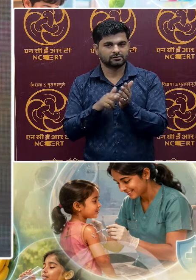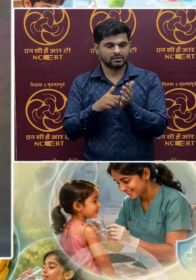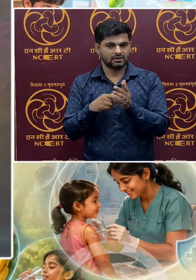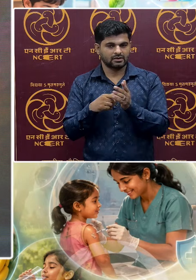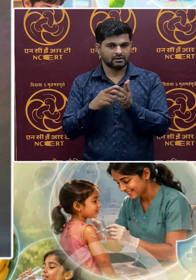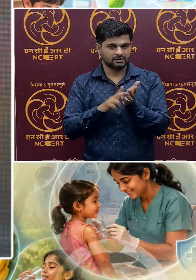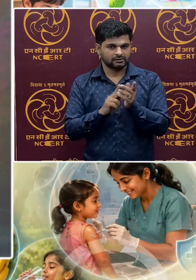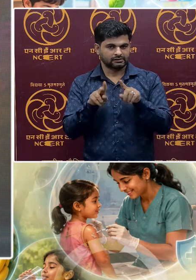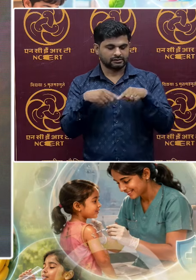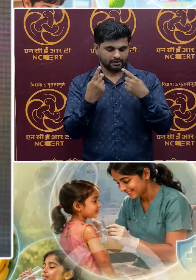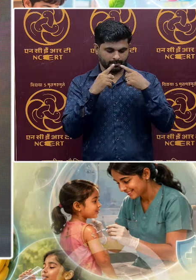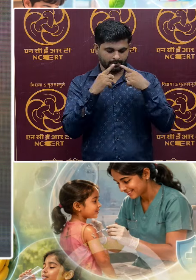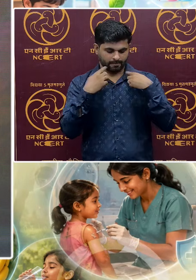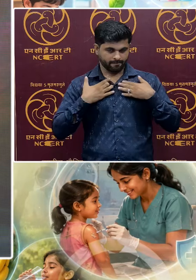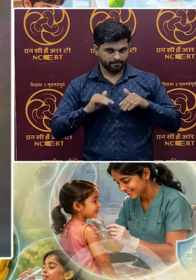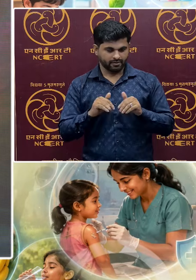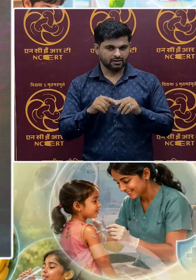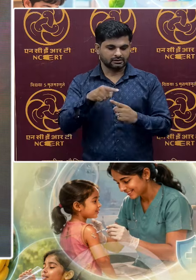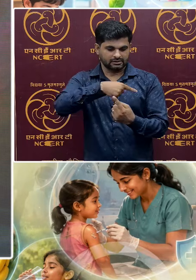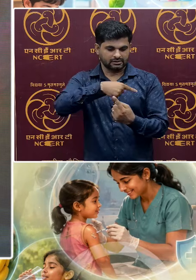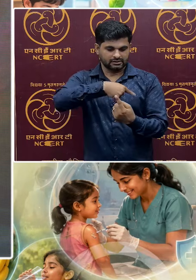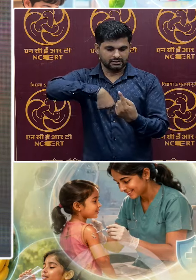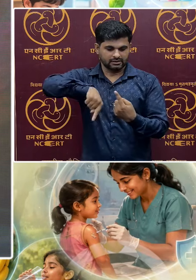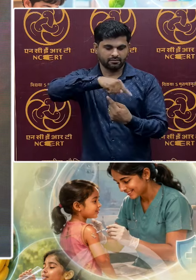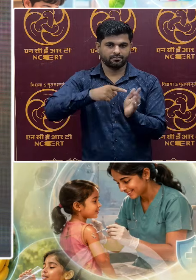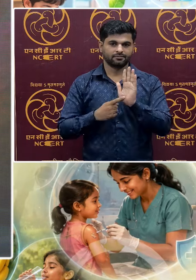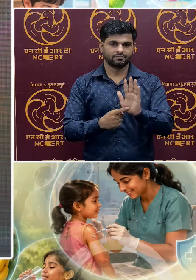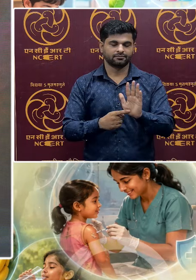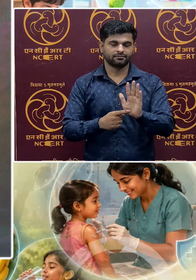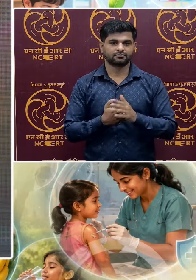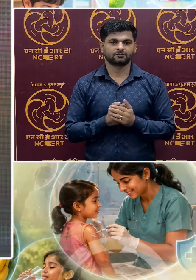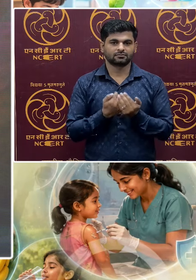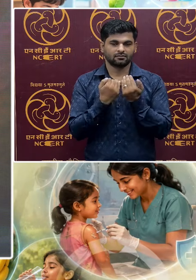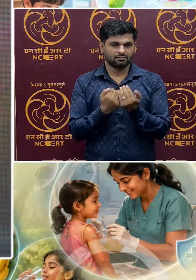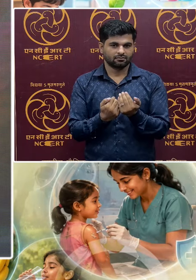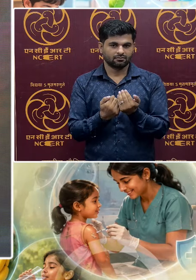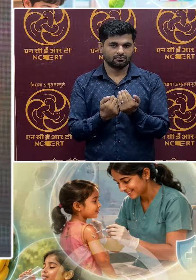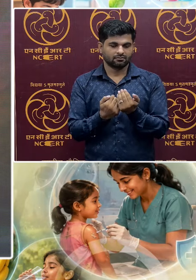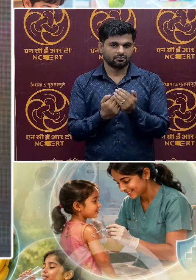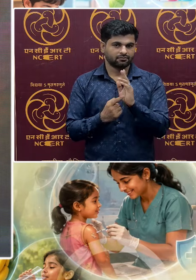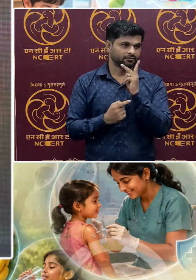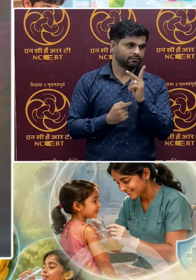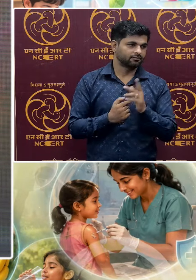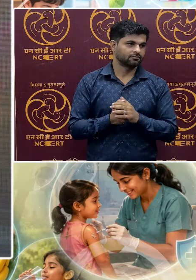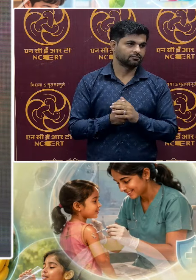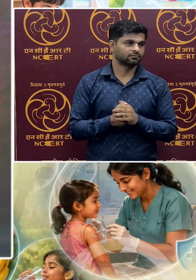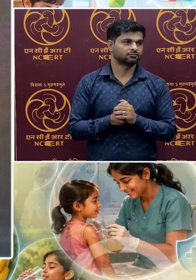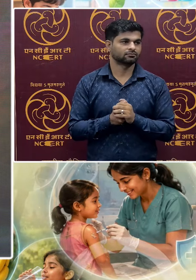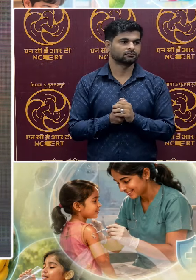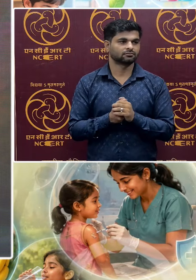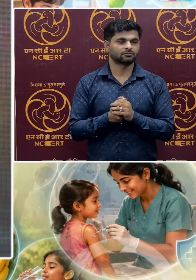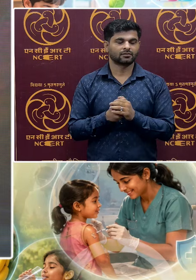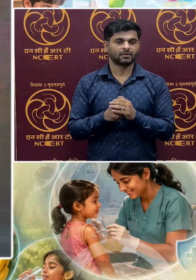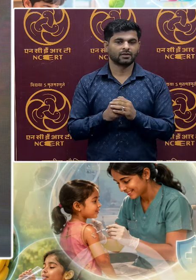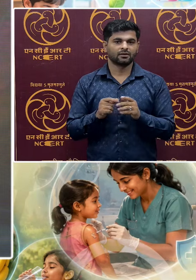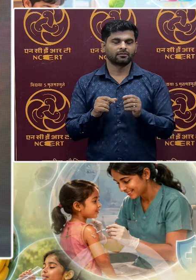बॉडी है उन्होंने एक सैम्पल प्लेट दिखाई है. एंड इसमें अगर हम देखें तो अबाउट